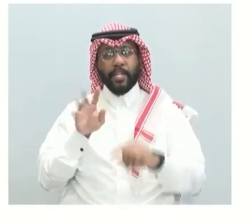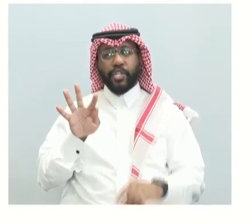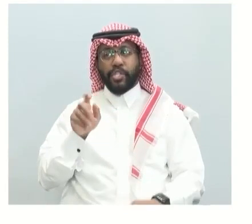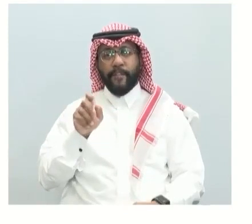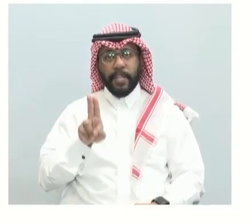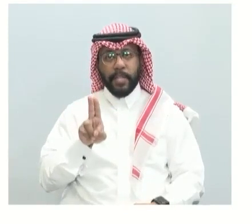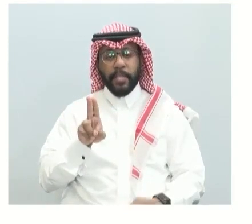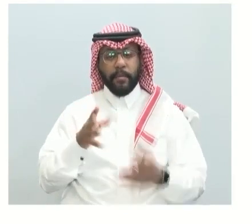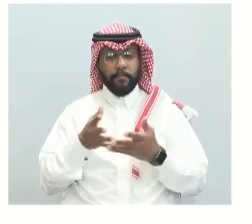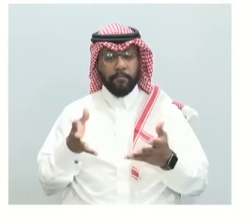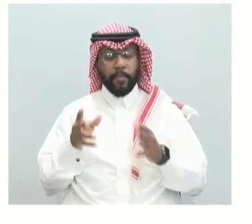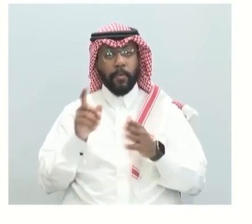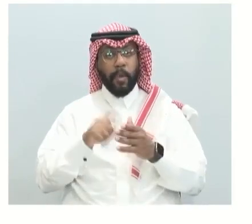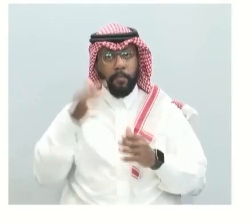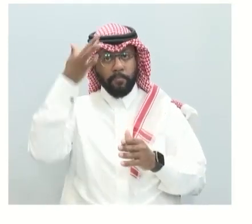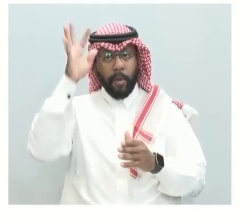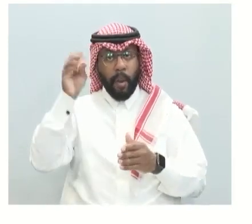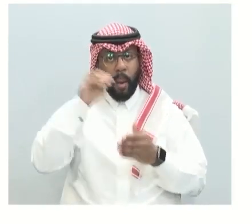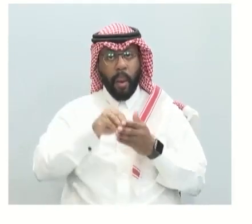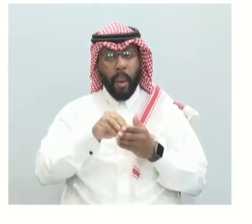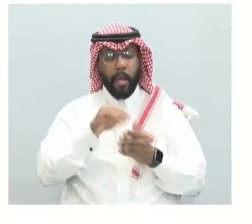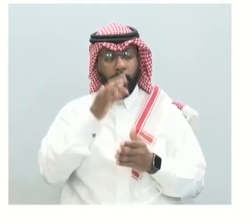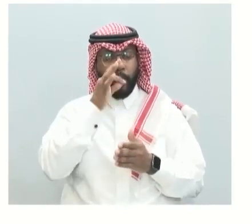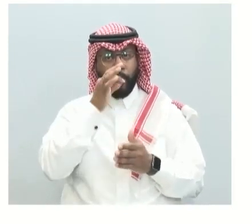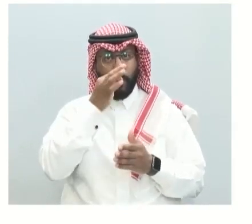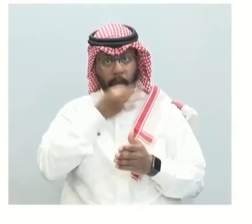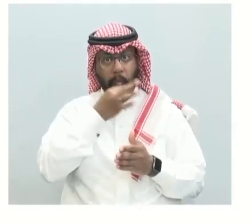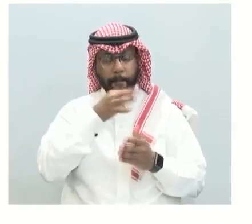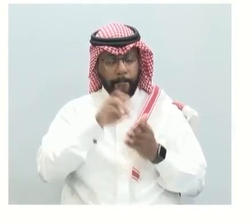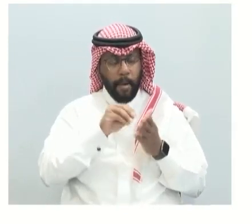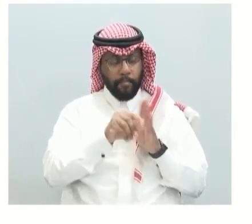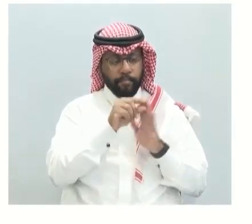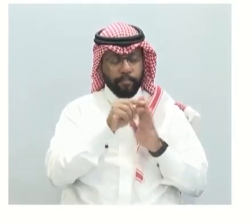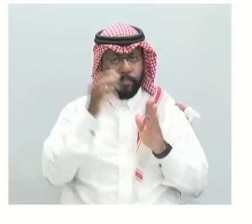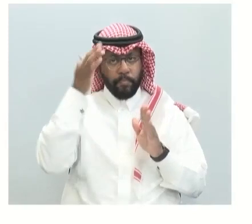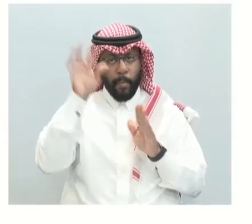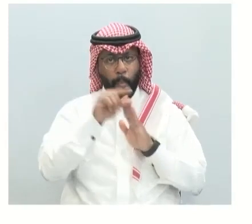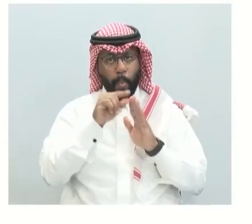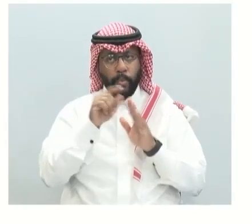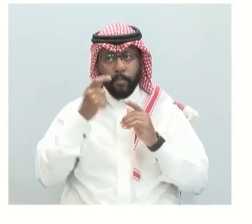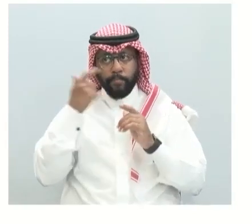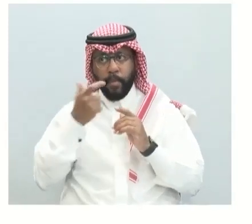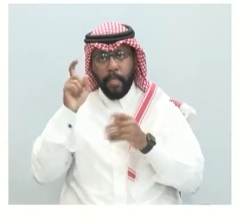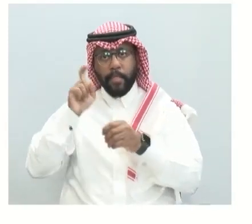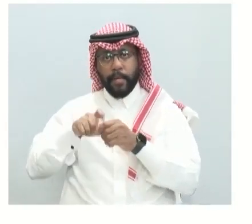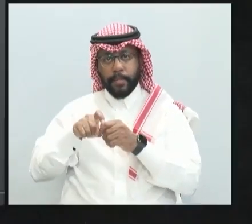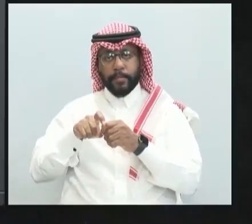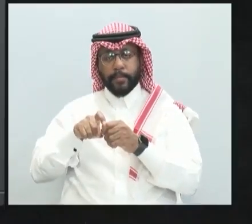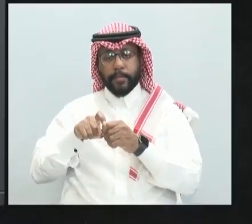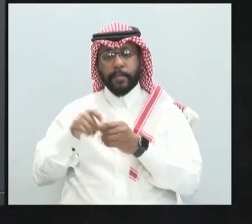نستطيع كتابه الكلمه المراد البحث عنها في محرك البحث او في شريط البحث وبعد